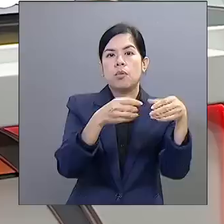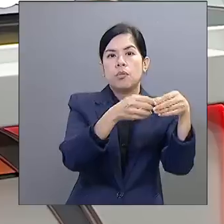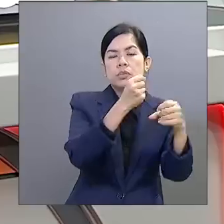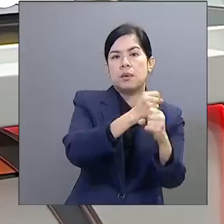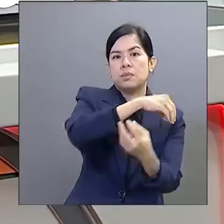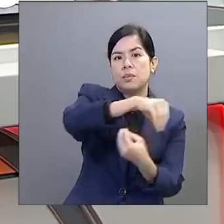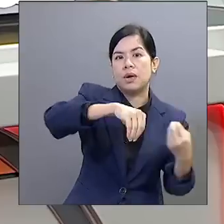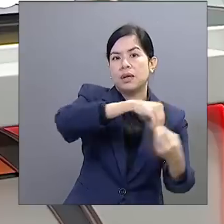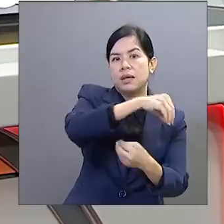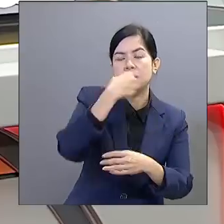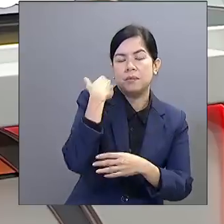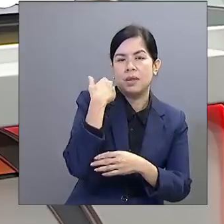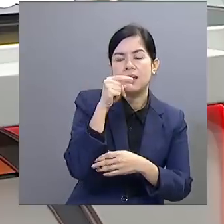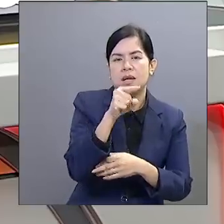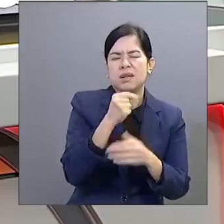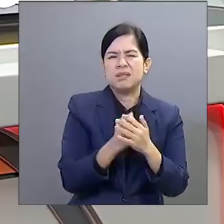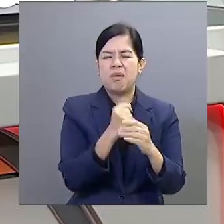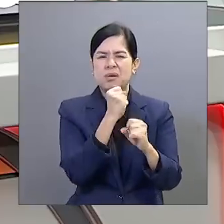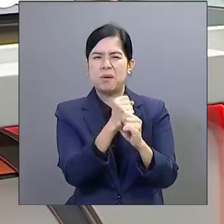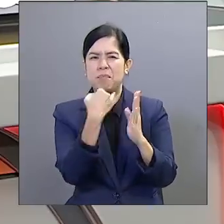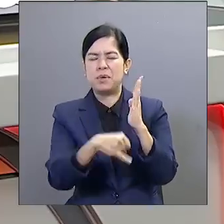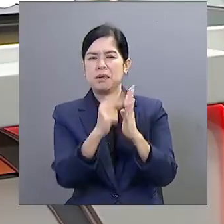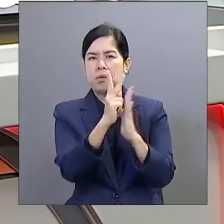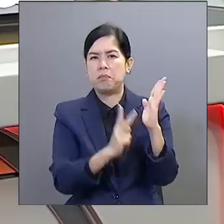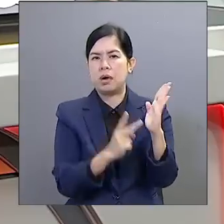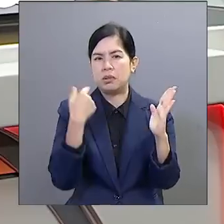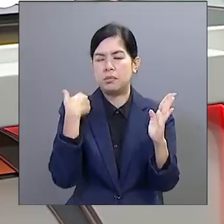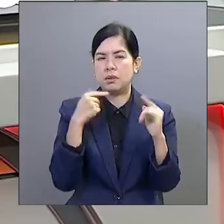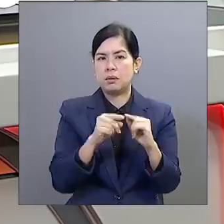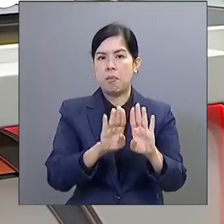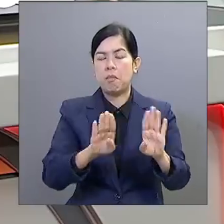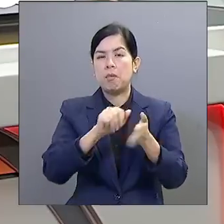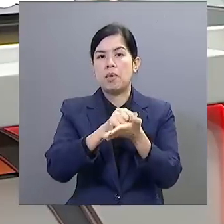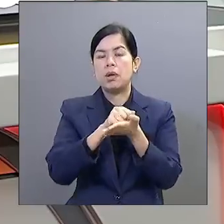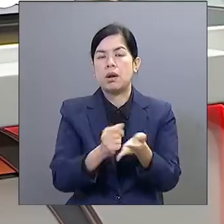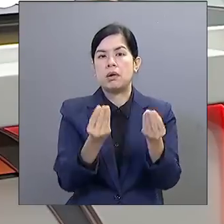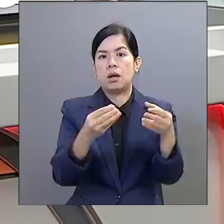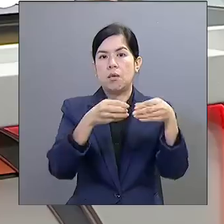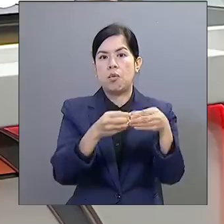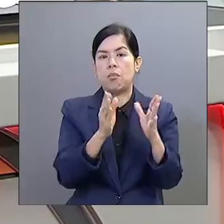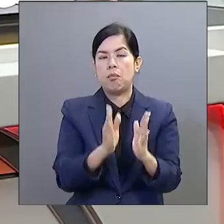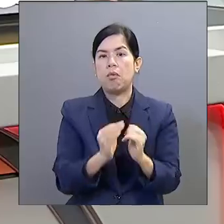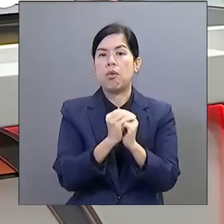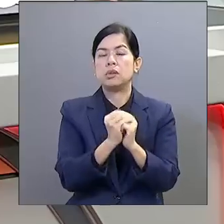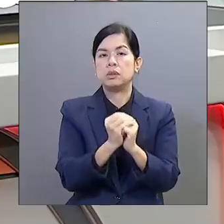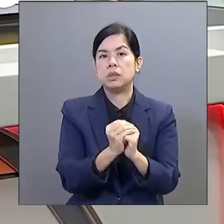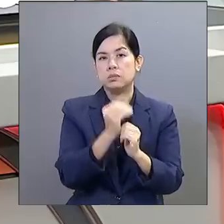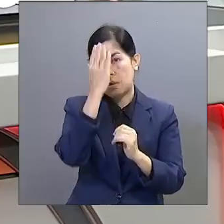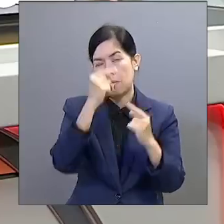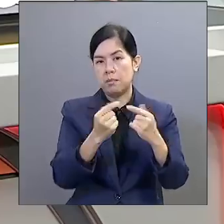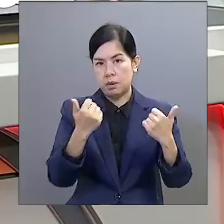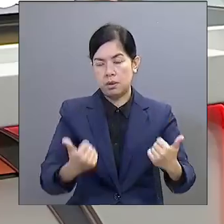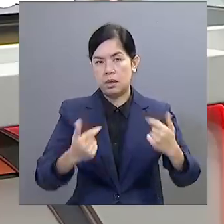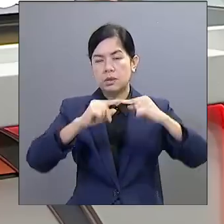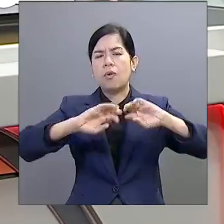ใหญ่ที่เป็นทุนจีนเปิดบริการรองรับชาวจีนในไทยในขณะที่รัฐก็เพิ่งจะปลดล็อกการเข้ามาตั้งถิ่น